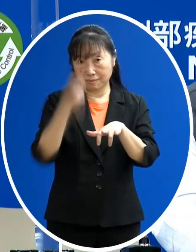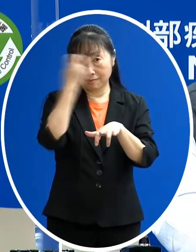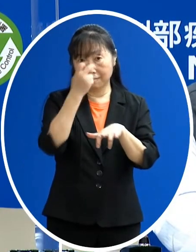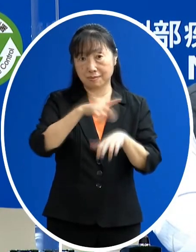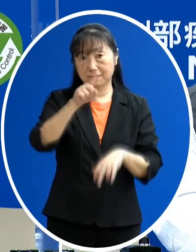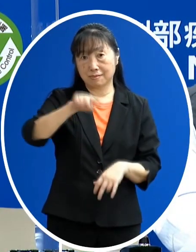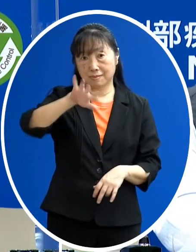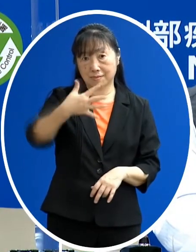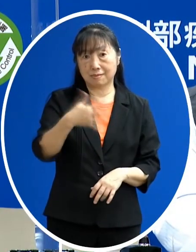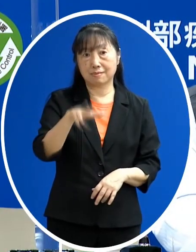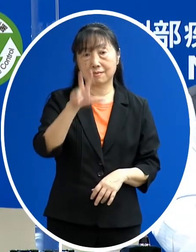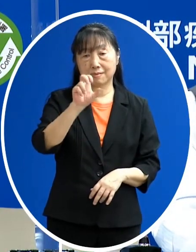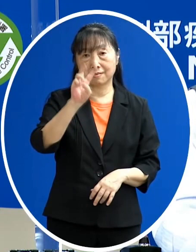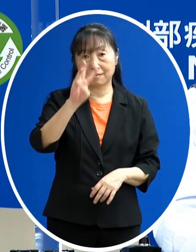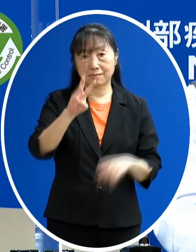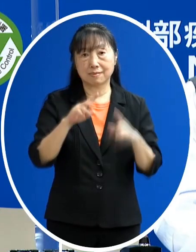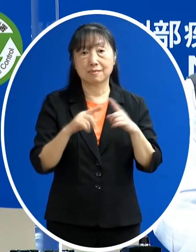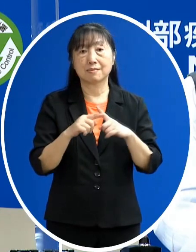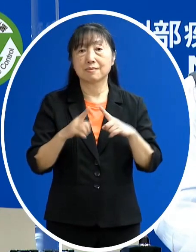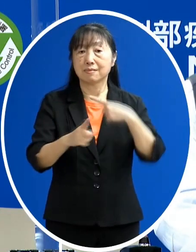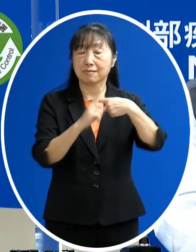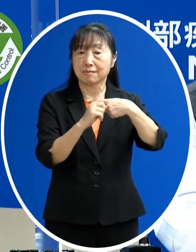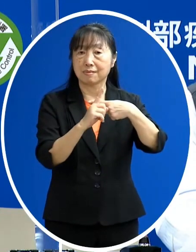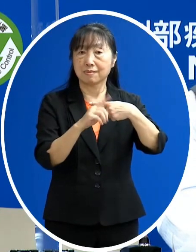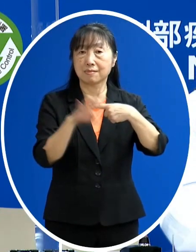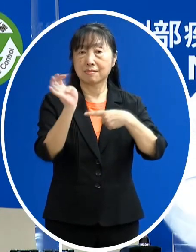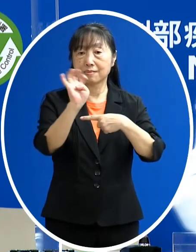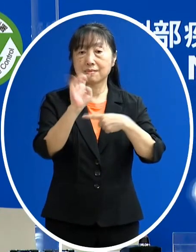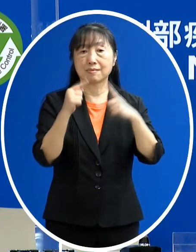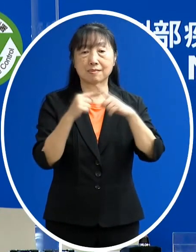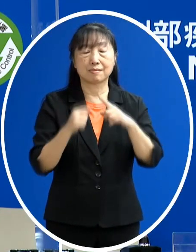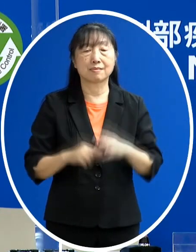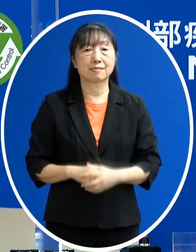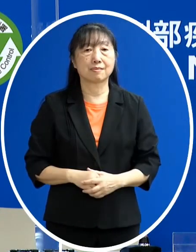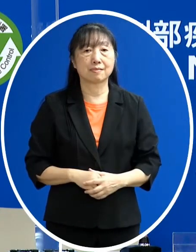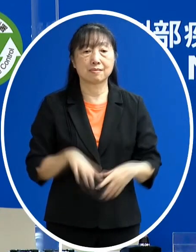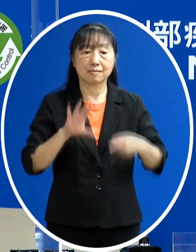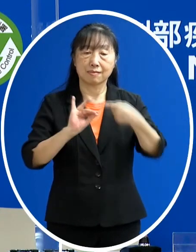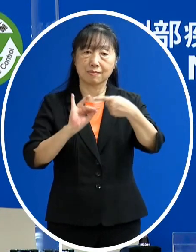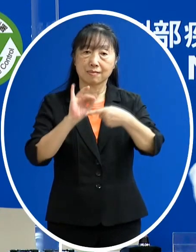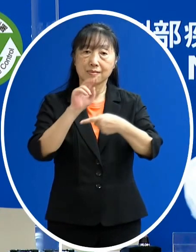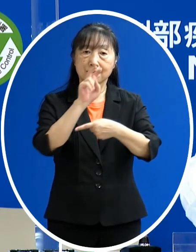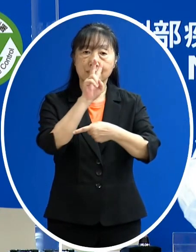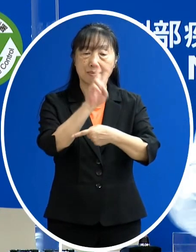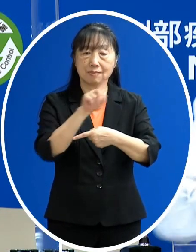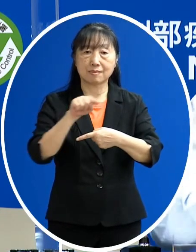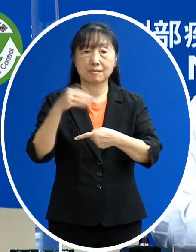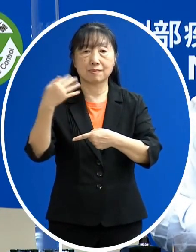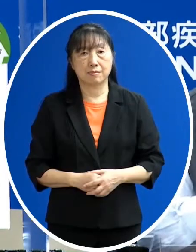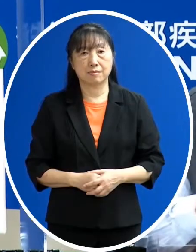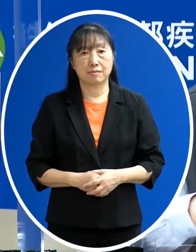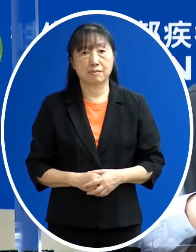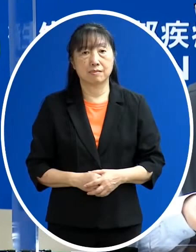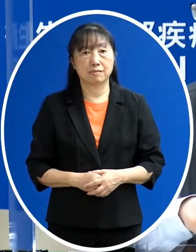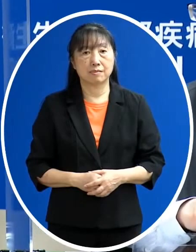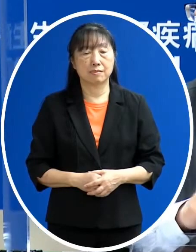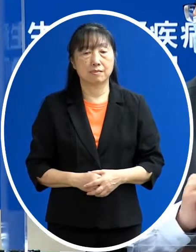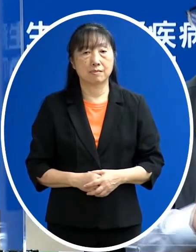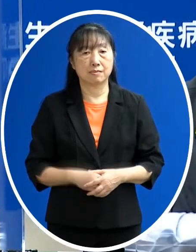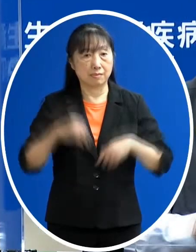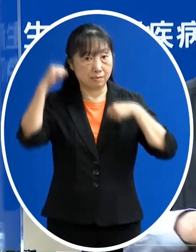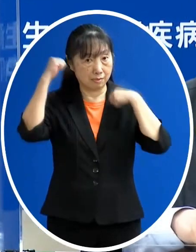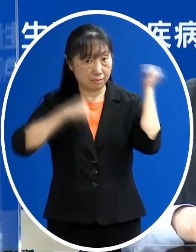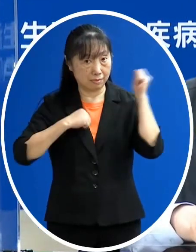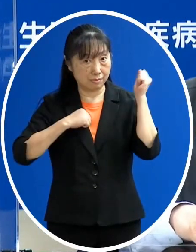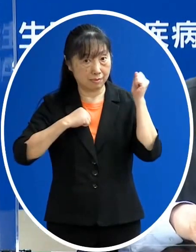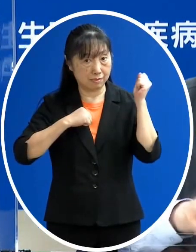验的1573人，阳性的人数是40，哦，阳性率是2.93%。那早